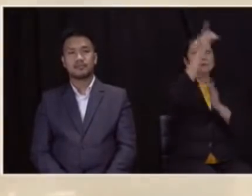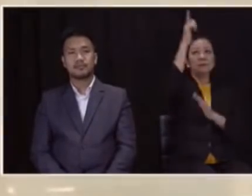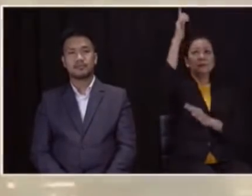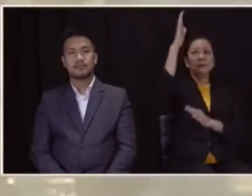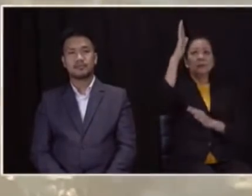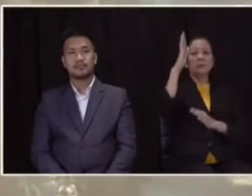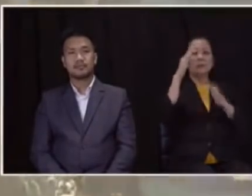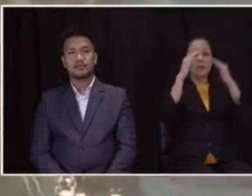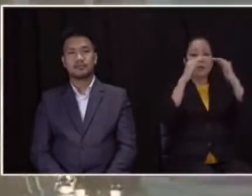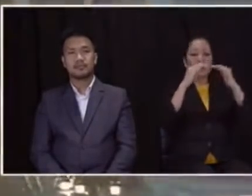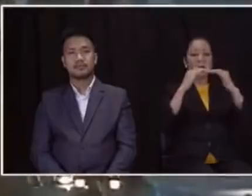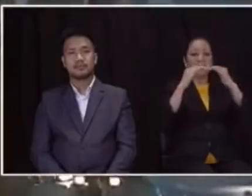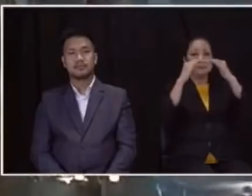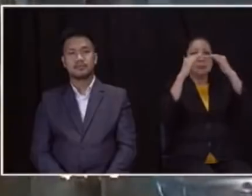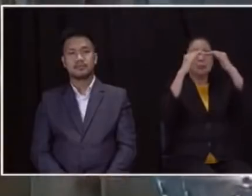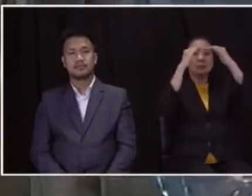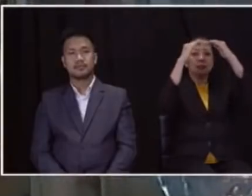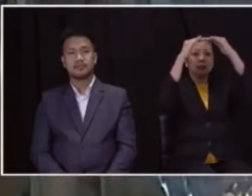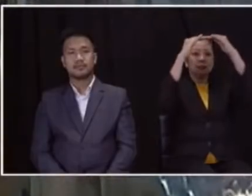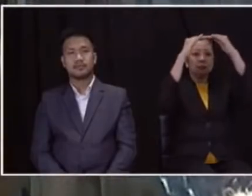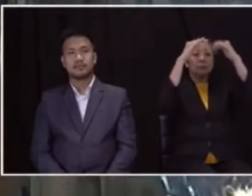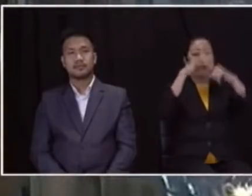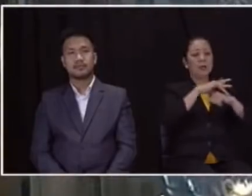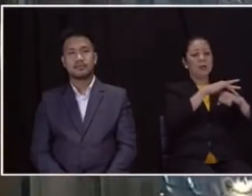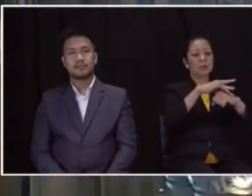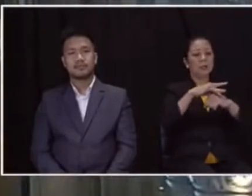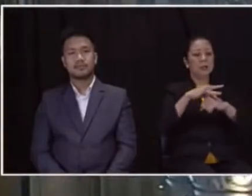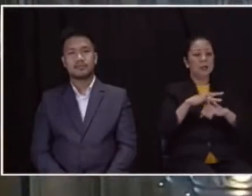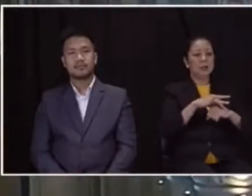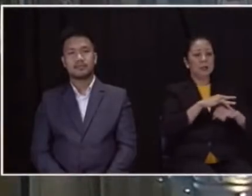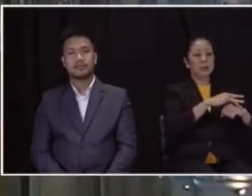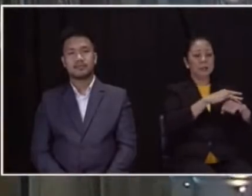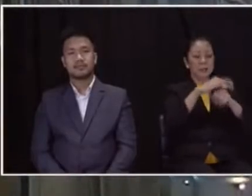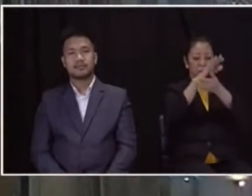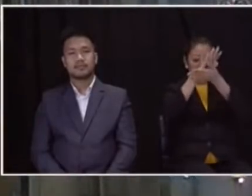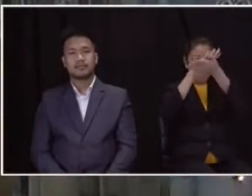Sa kaitaasan at sa lupa'y